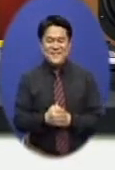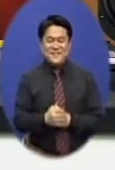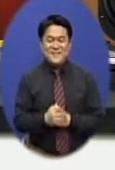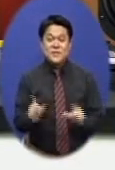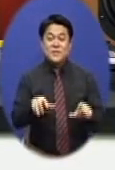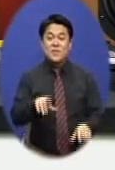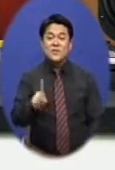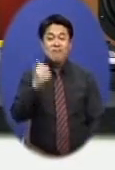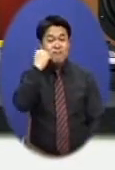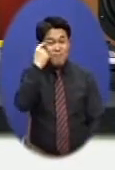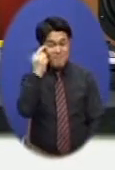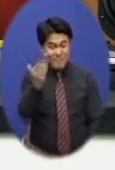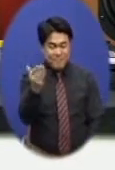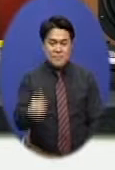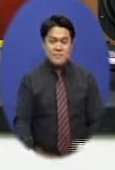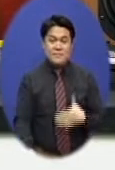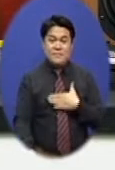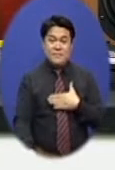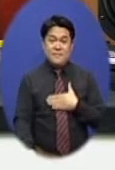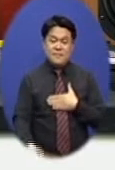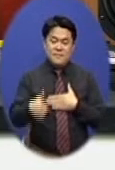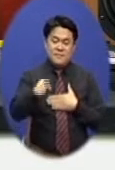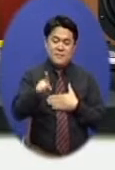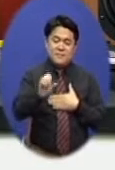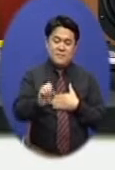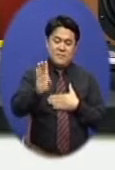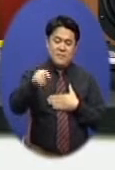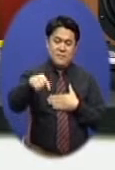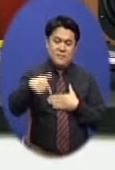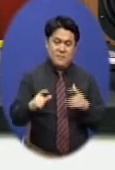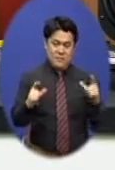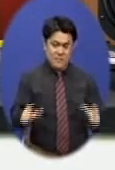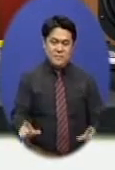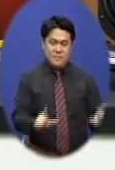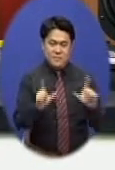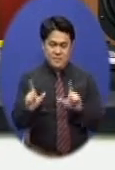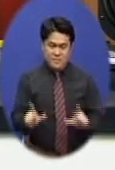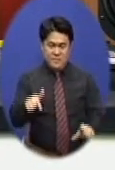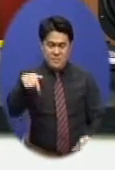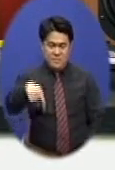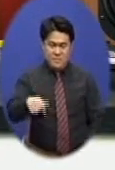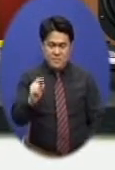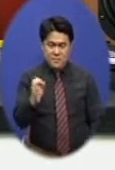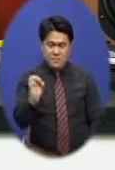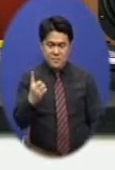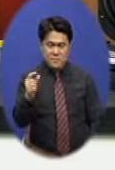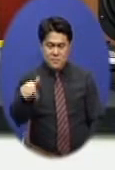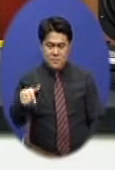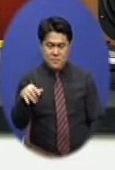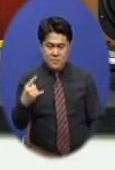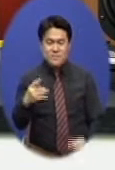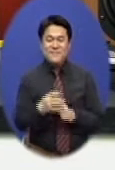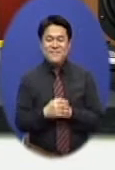네. 어디 사시는 누구신지요? 아, 예. 강북에 사는 정옥희입니다. 아유, 우리 어머니 너무너무 멋쟁이신 것